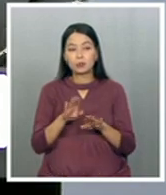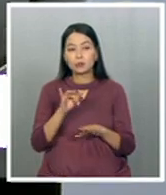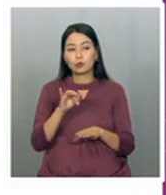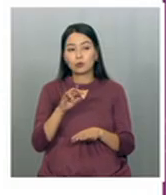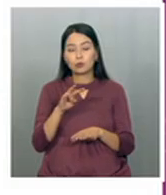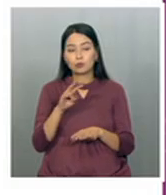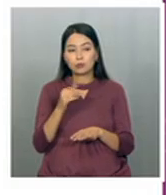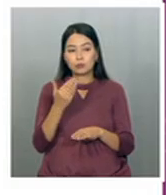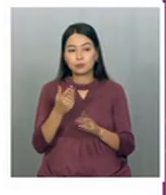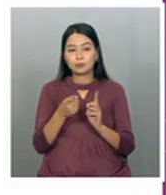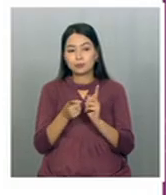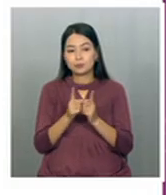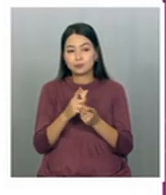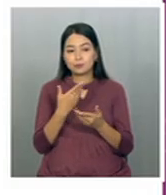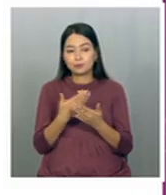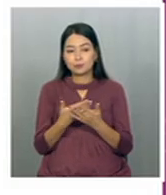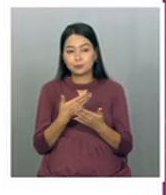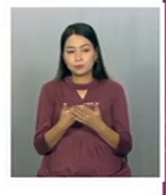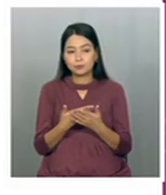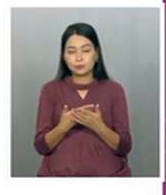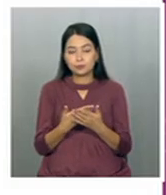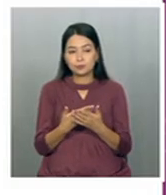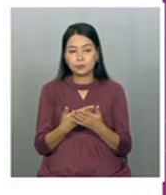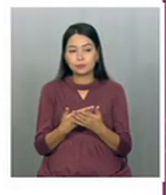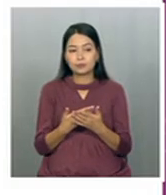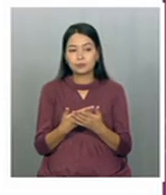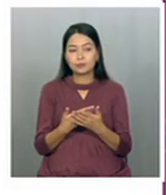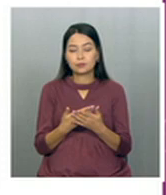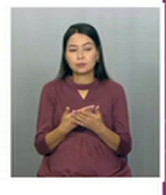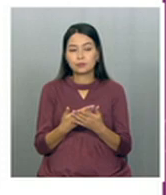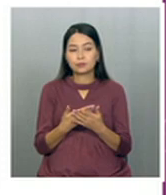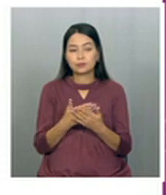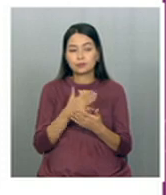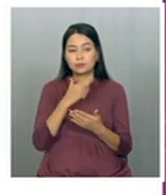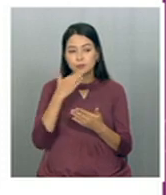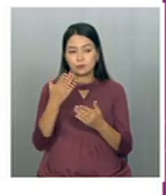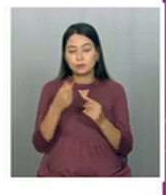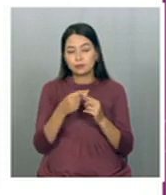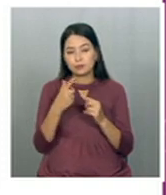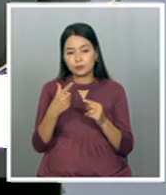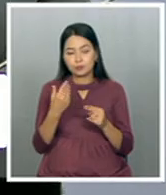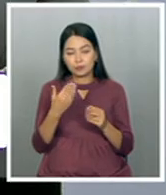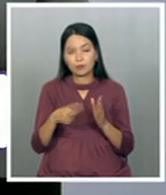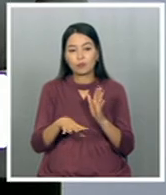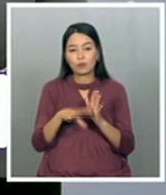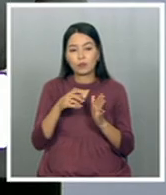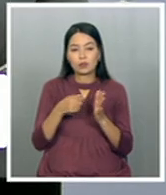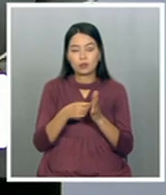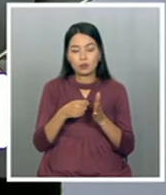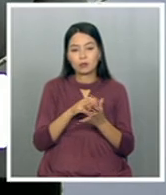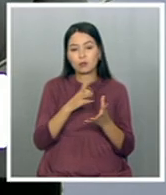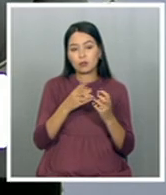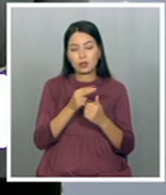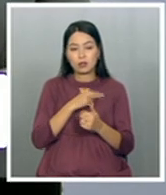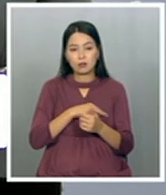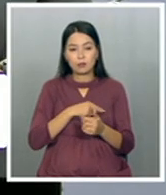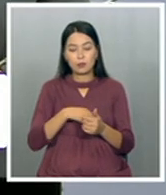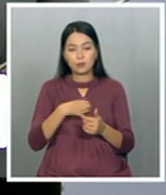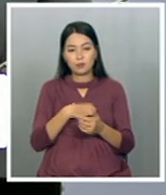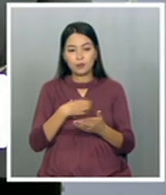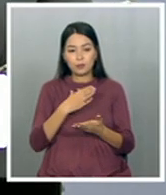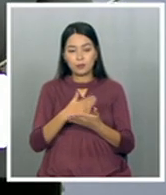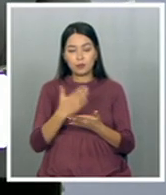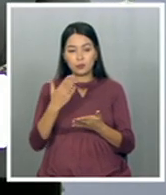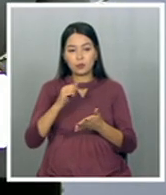жерде тіршілік ететін өсімдіктердің басым көпшілігі барынша транспирация үдерісін шектеуге тырысады. Сол себептен де